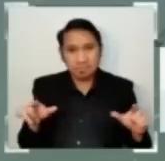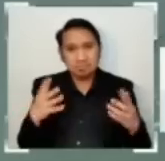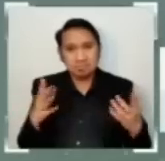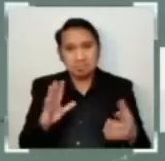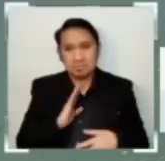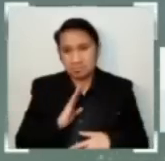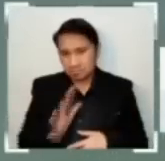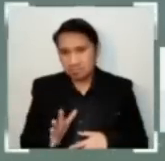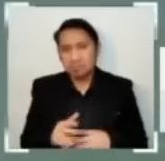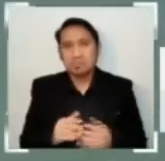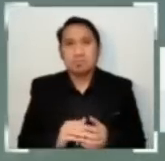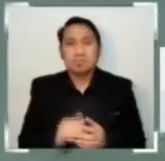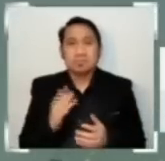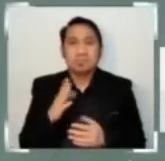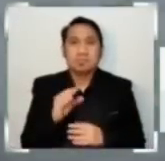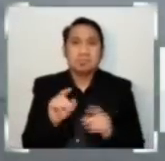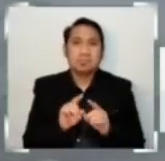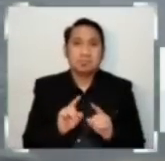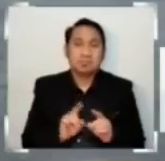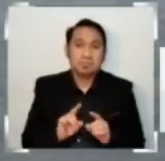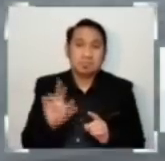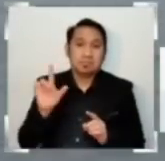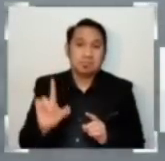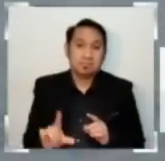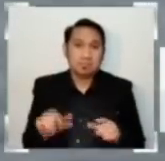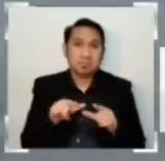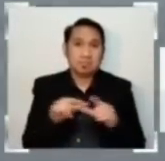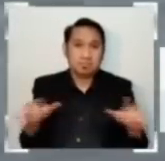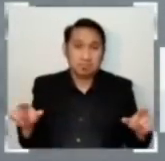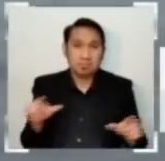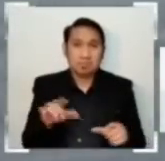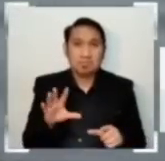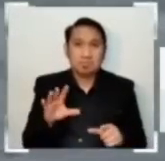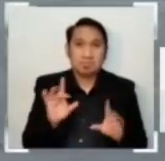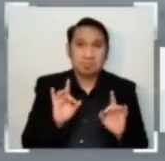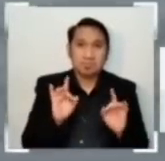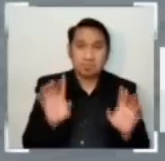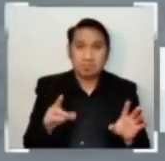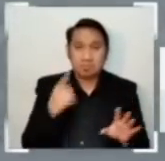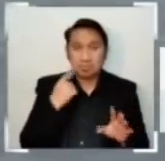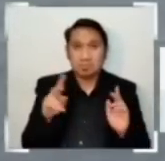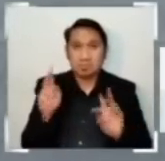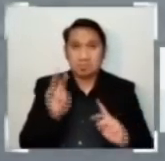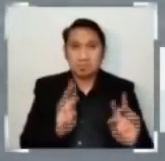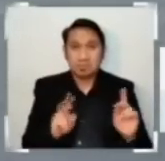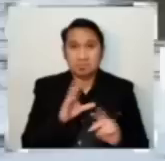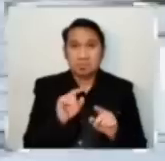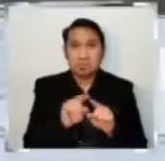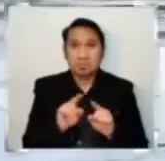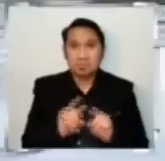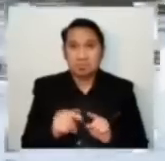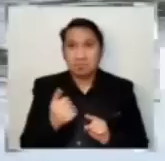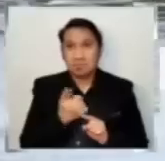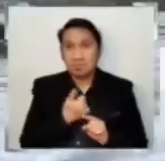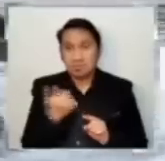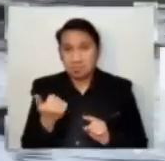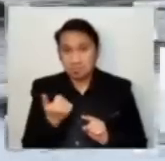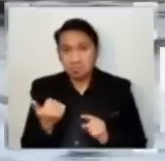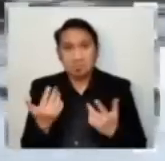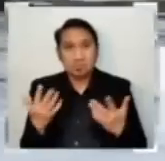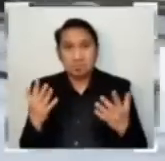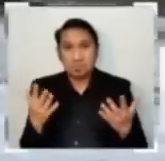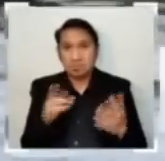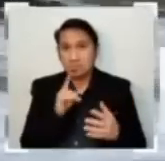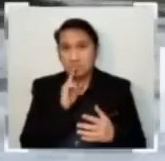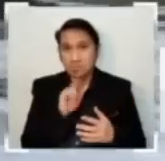ring low-level contaminants sa mga nakuhang fish sample na mapanganib sa mga tao at ibang living organism. Wala pa raw katiyakan ang